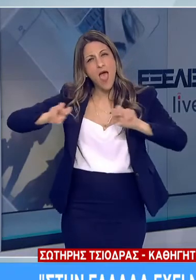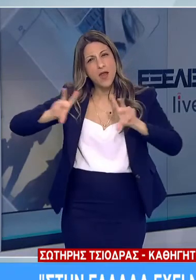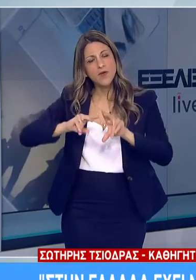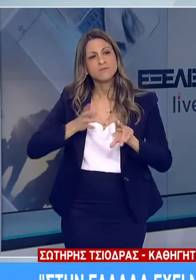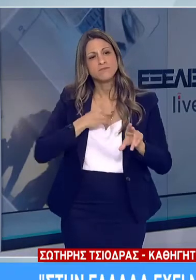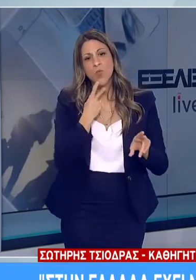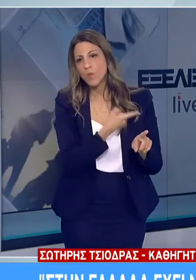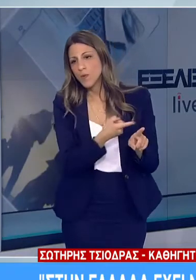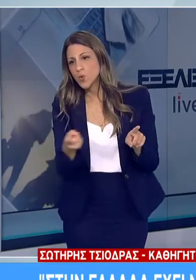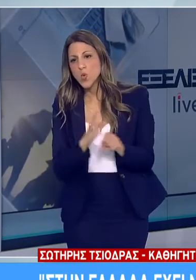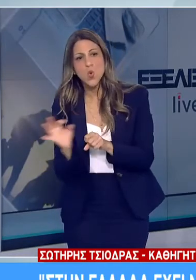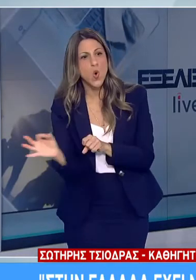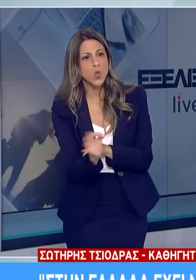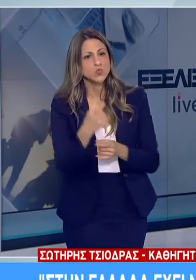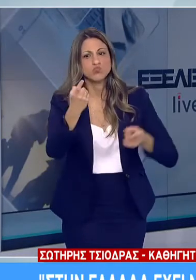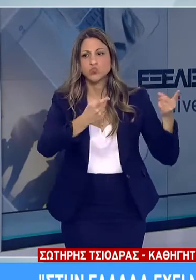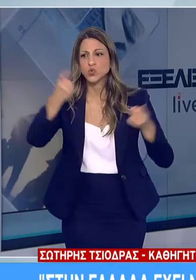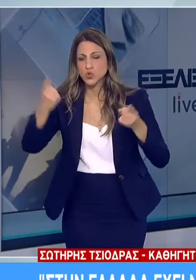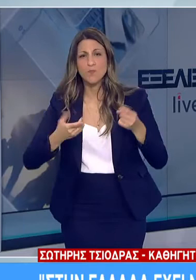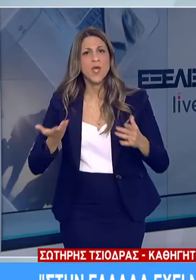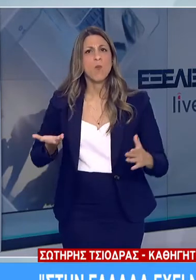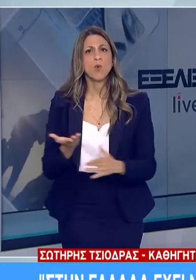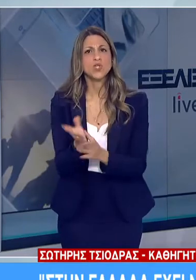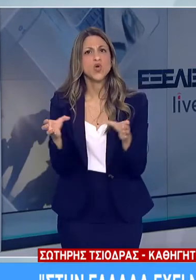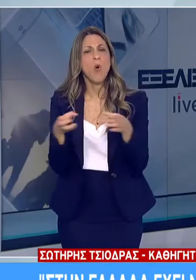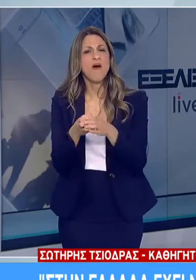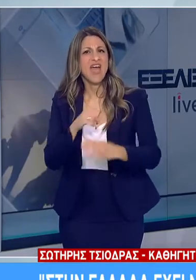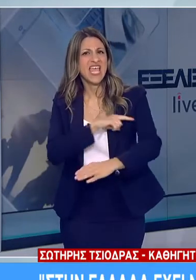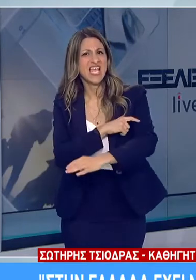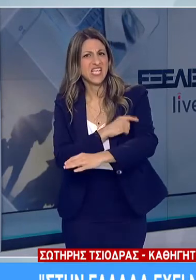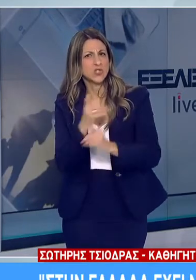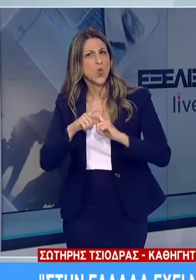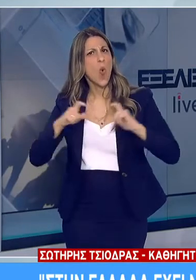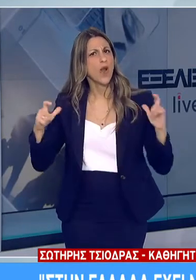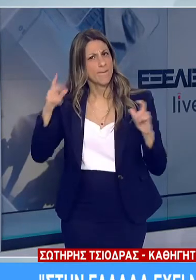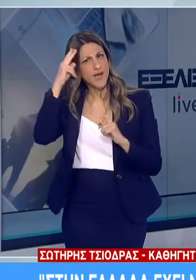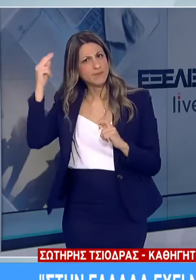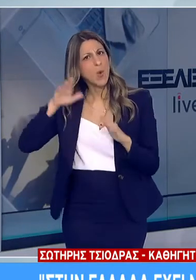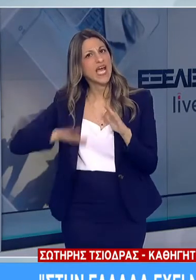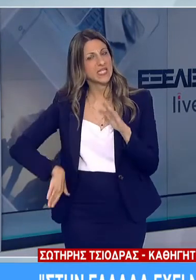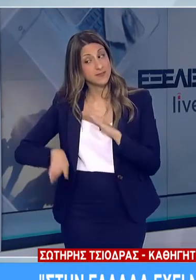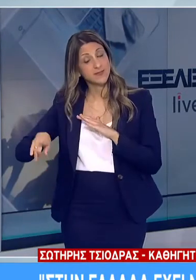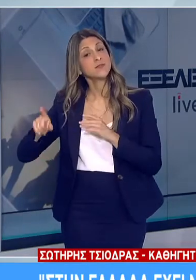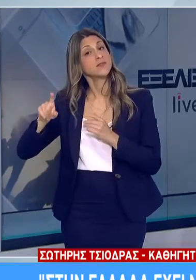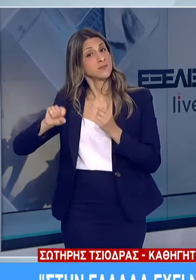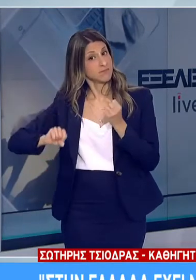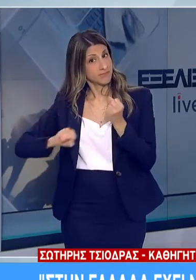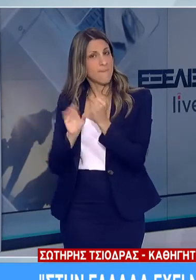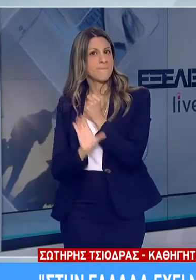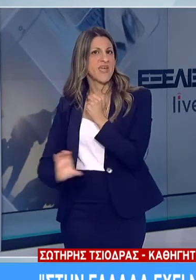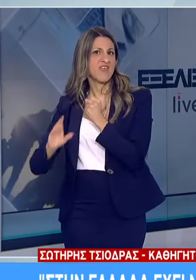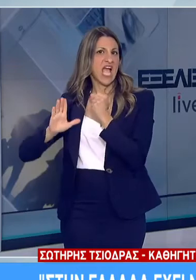οροεπιδημιολογική μελέτη για τον κορονοϊό. Η μελέτη είναι πρόταση μιας ερευνητικής ομάδας Ιατρικής Σχολής του Πανεπιστημίου της Κρήτης, η οποία υποστηρίζεται από την περιφέρεια